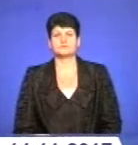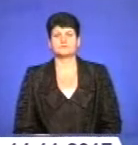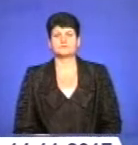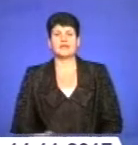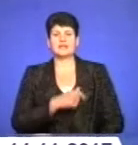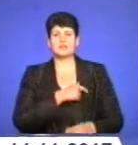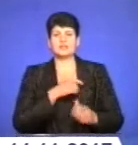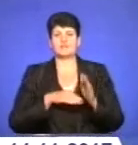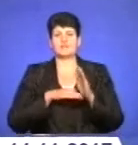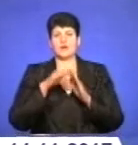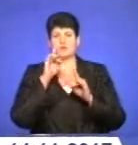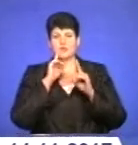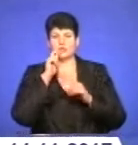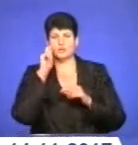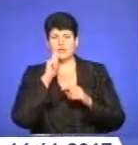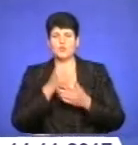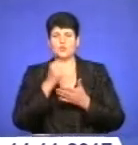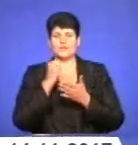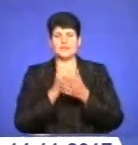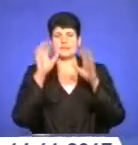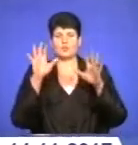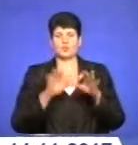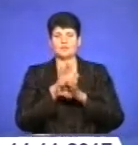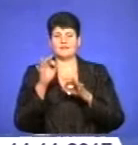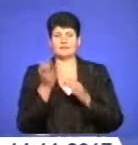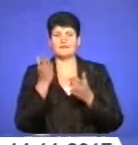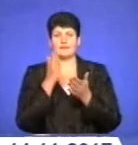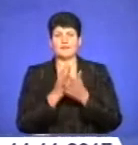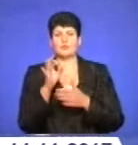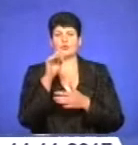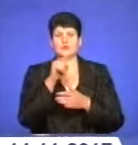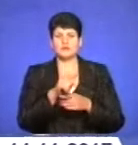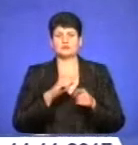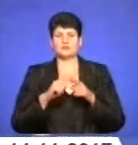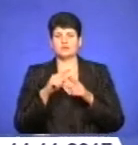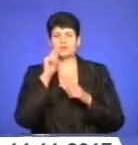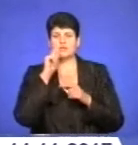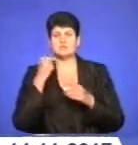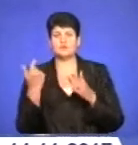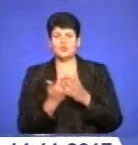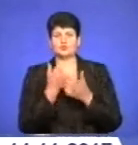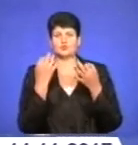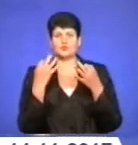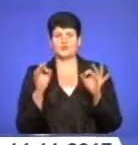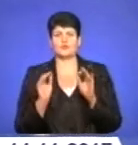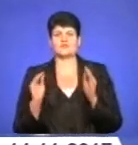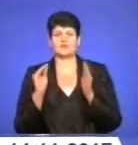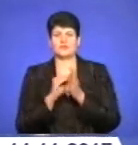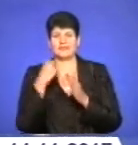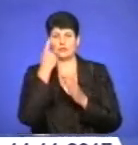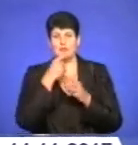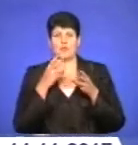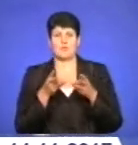Депутати Верховної Ради України ухвалили законопроект, в якому йдеться про те, що незабаром українцям знову дозволять встановлювати індивідуальне